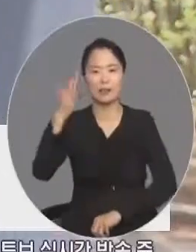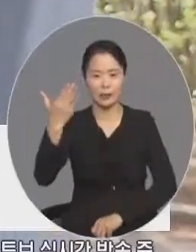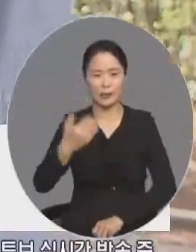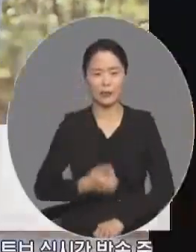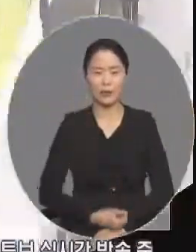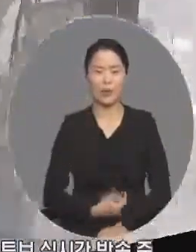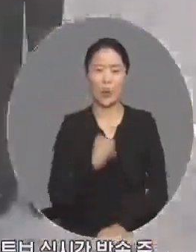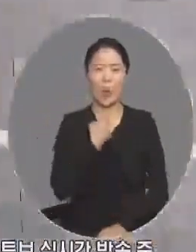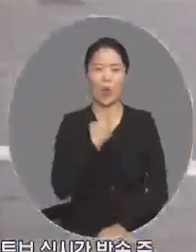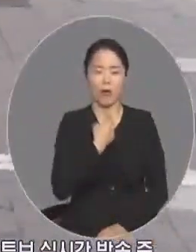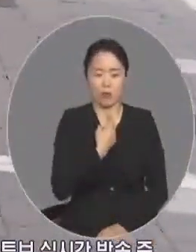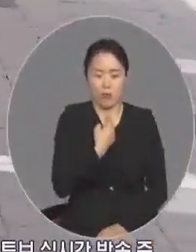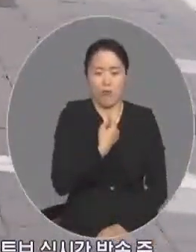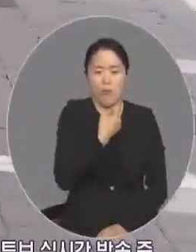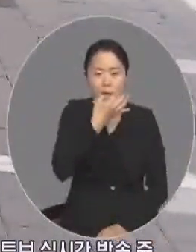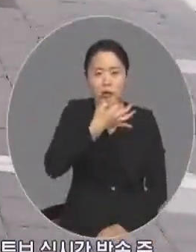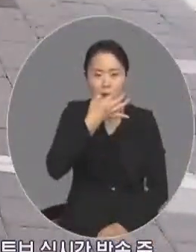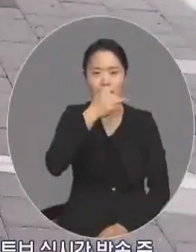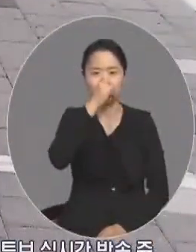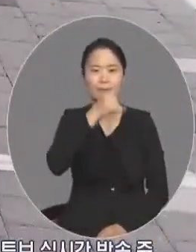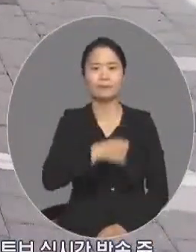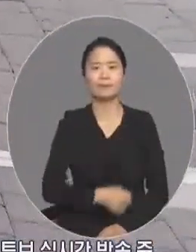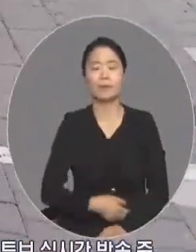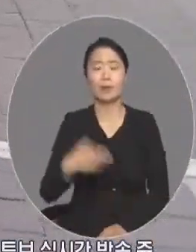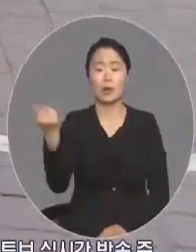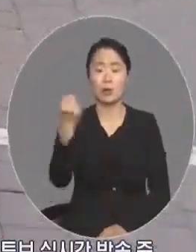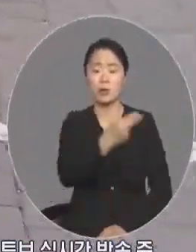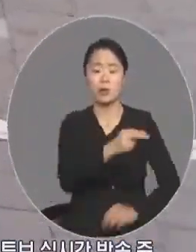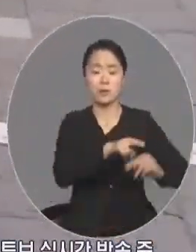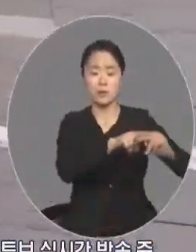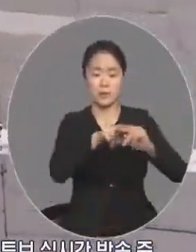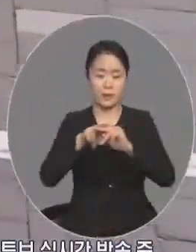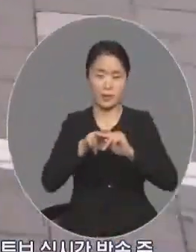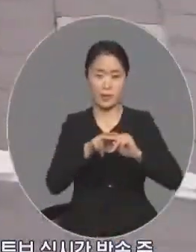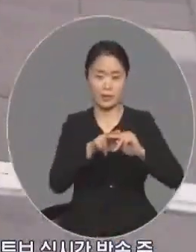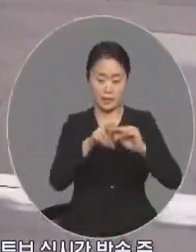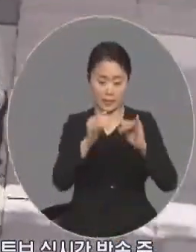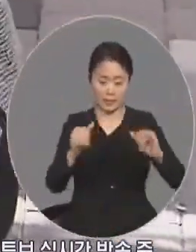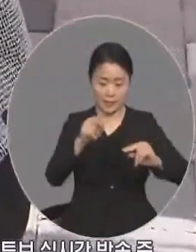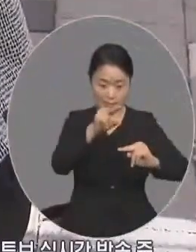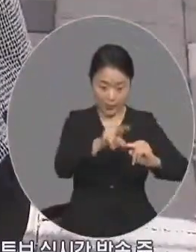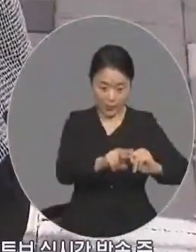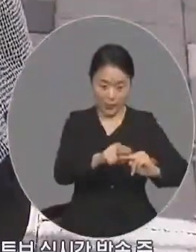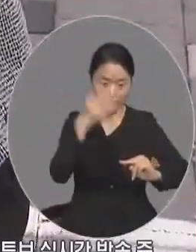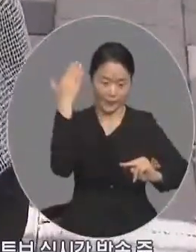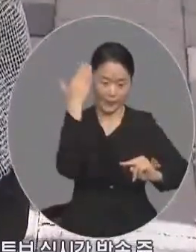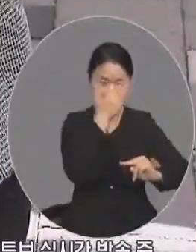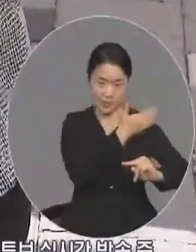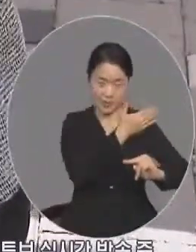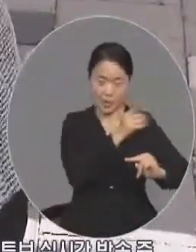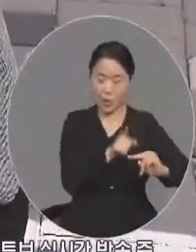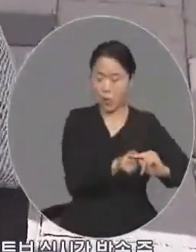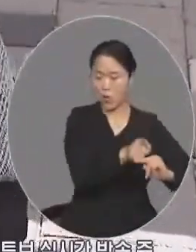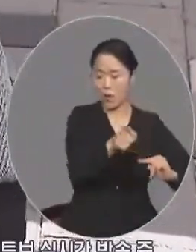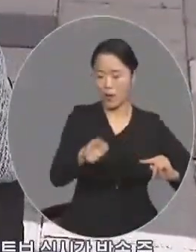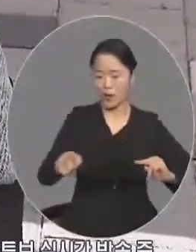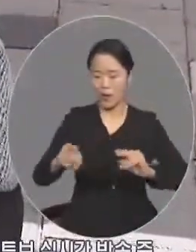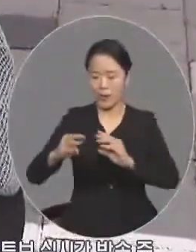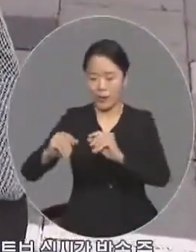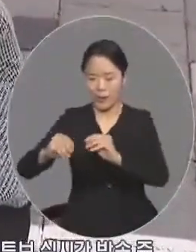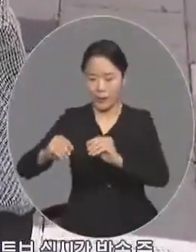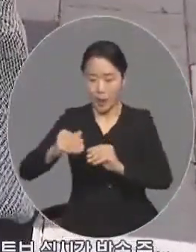목도 컬컬하고. 공원에 놓여 있는 벤치인데요. 사람이 앉았던 자리는 깨끗한 반면에 옆자리는